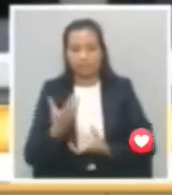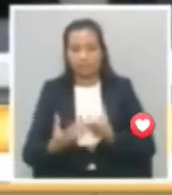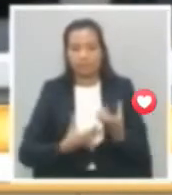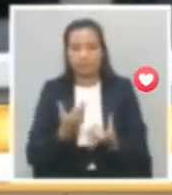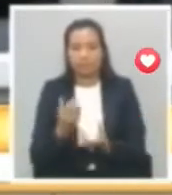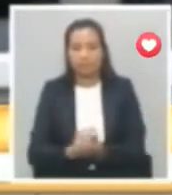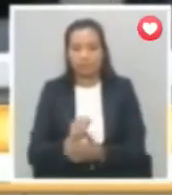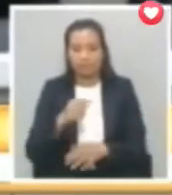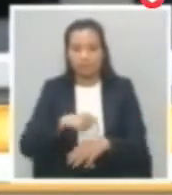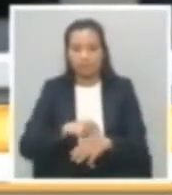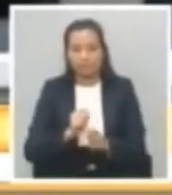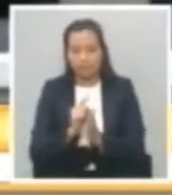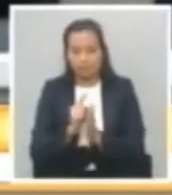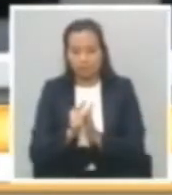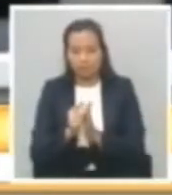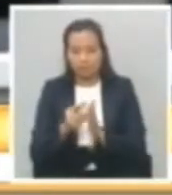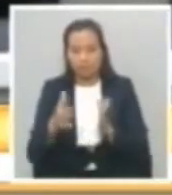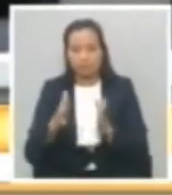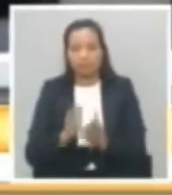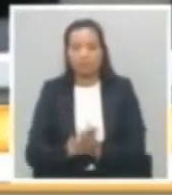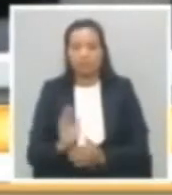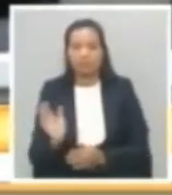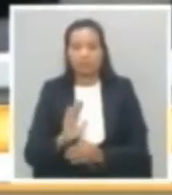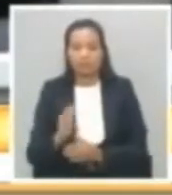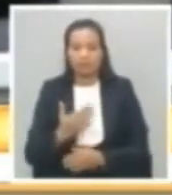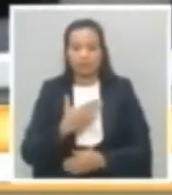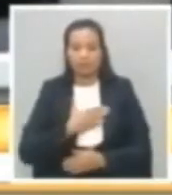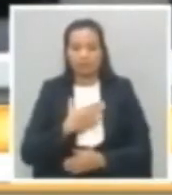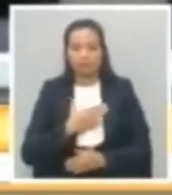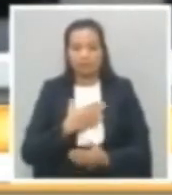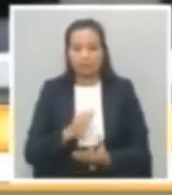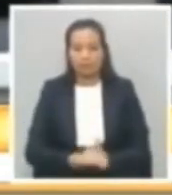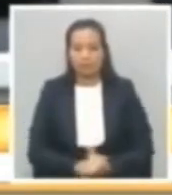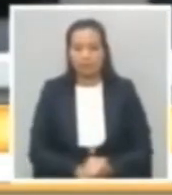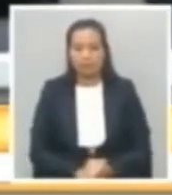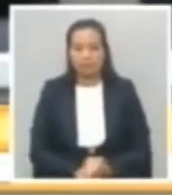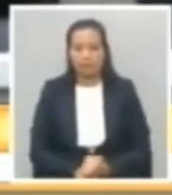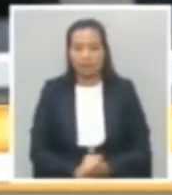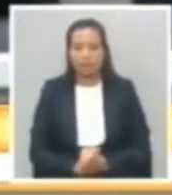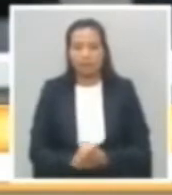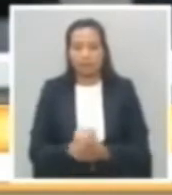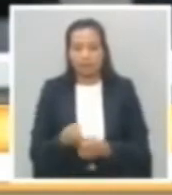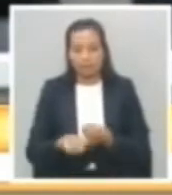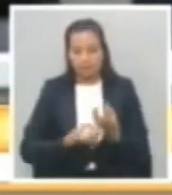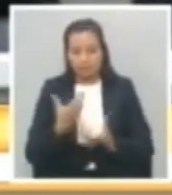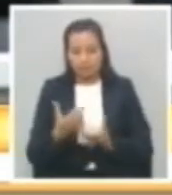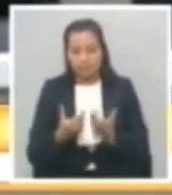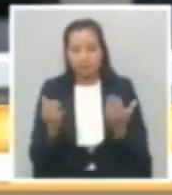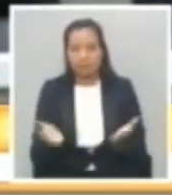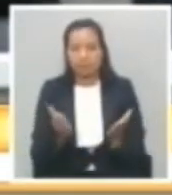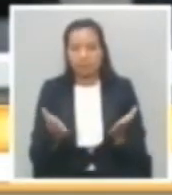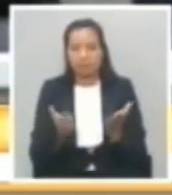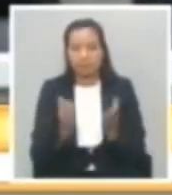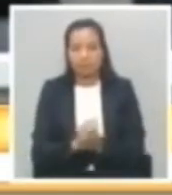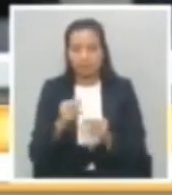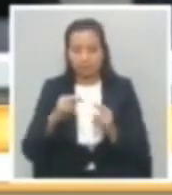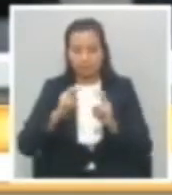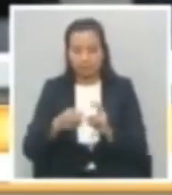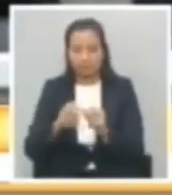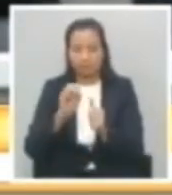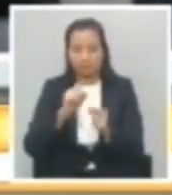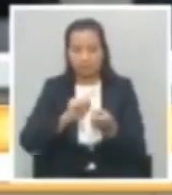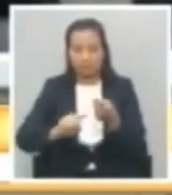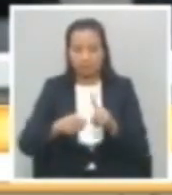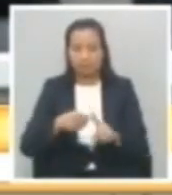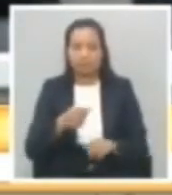มจะไม่ใช้เวลาของสภานี้มากเกินไปผมเพียงต้องการที่จะแสดงความเห็นสนับสนุนข้อเสนอของเพื่อ